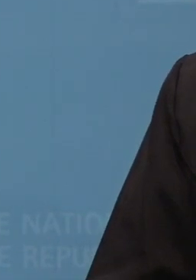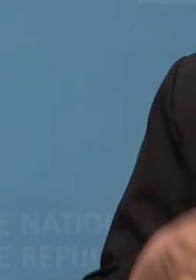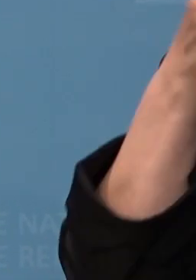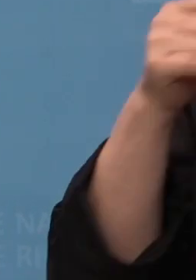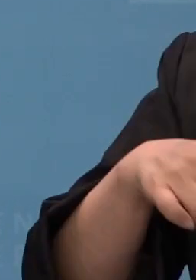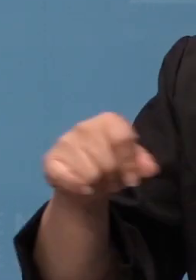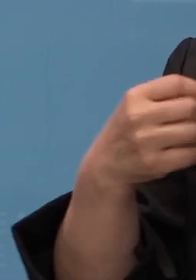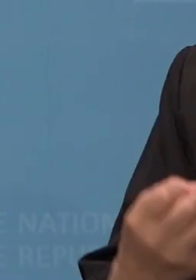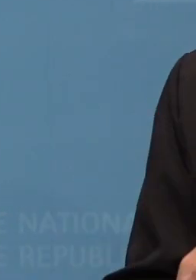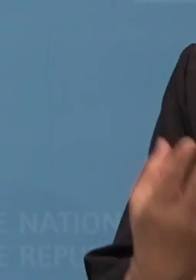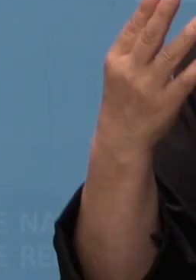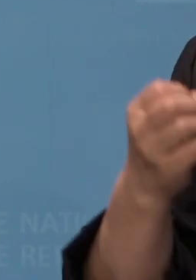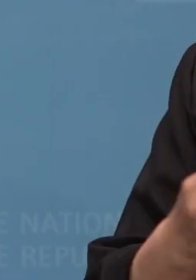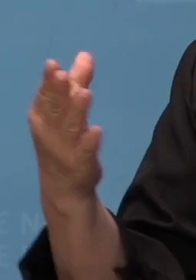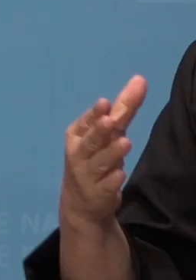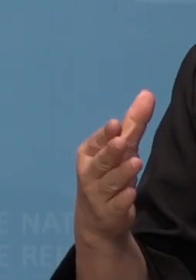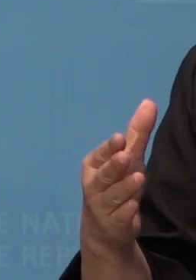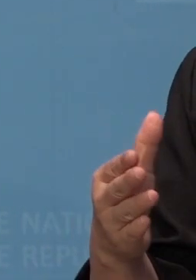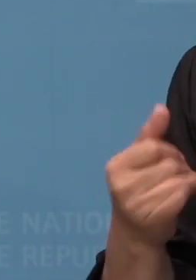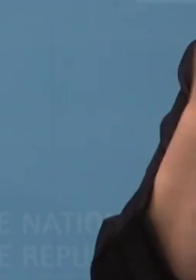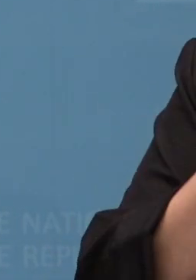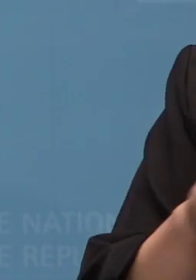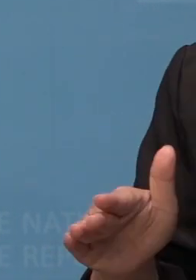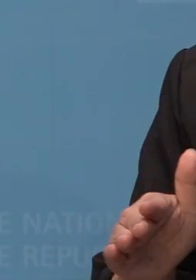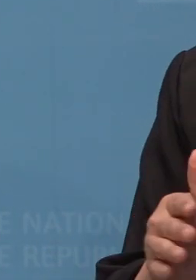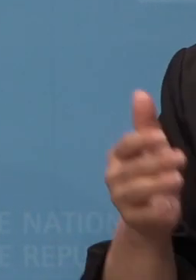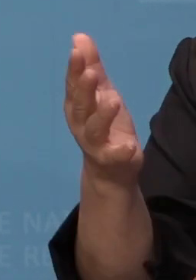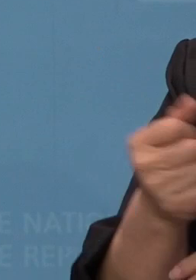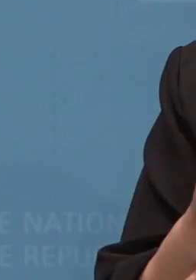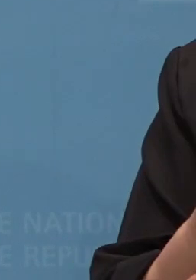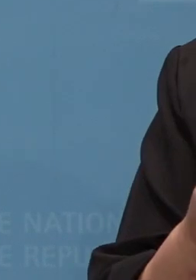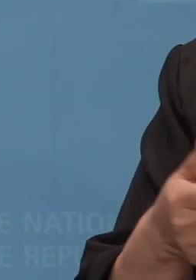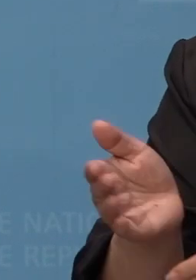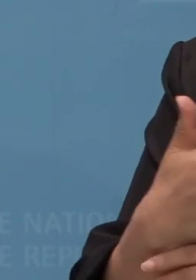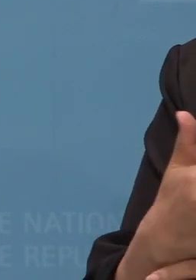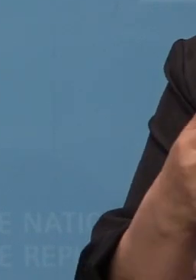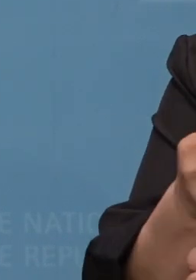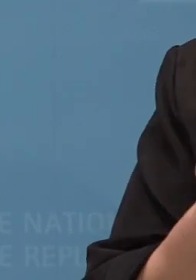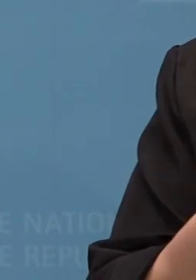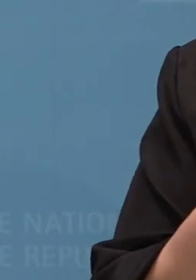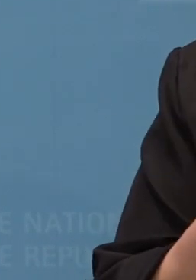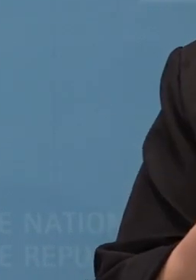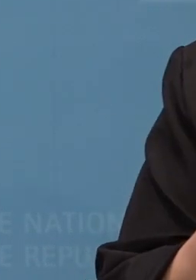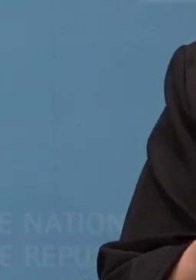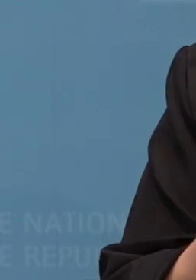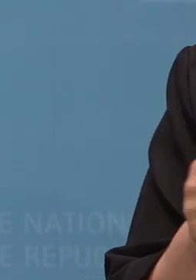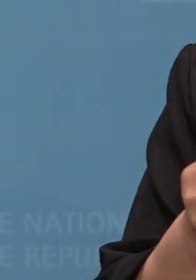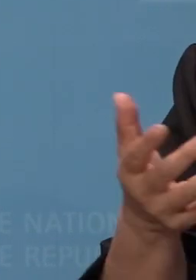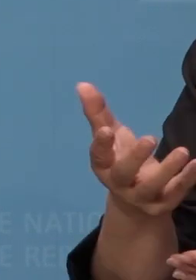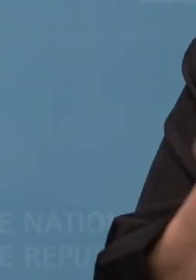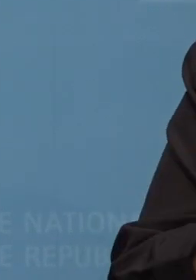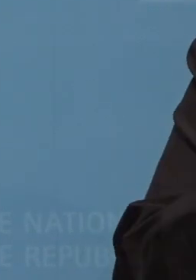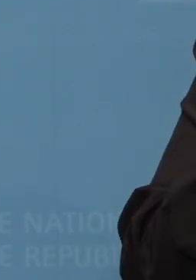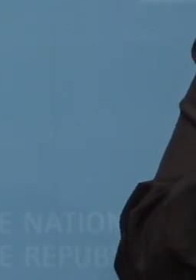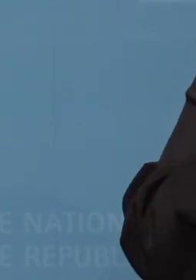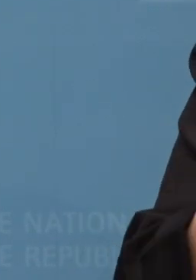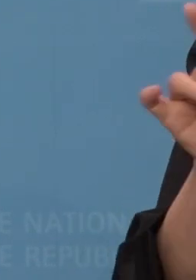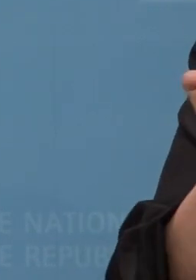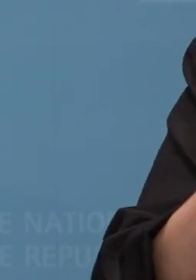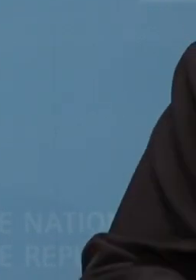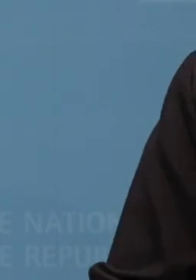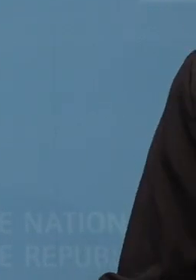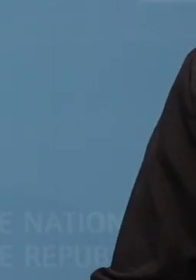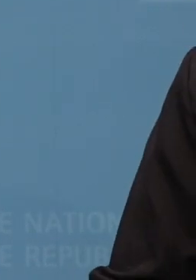후쿠시마산 수산물이 국내에 들어올 일은 없을 것이라는 정부의 방침은 지킬 수 있습니까? 윤석열 정부의